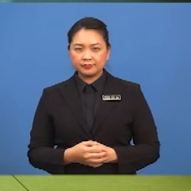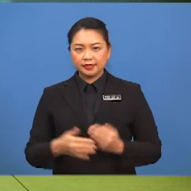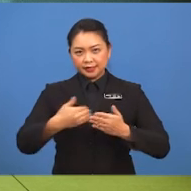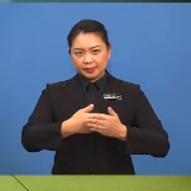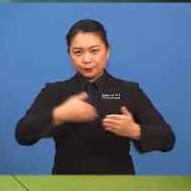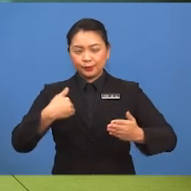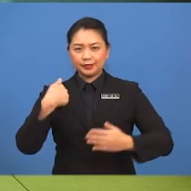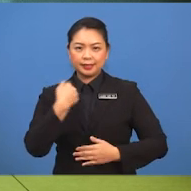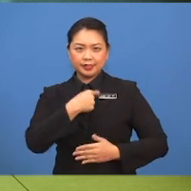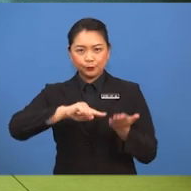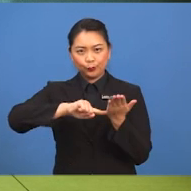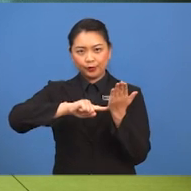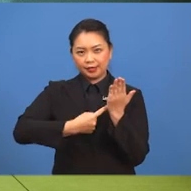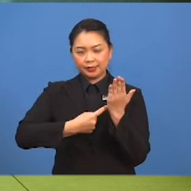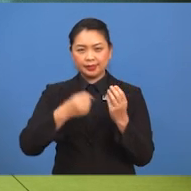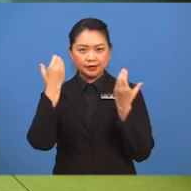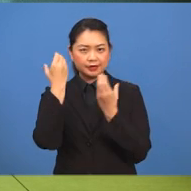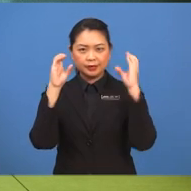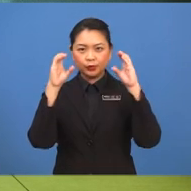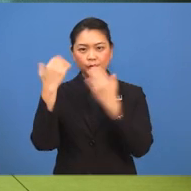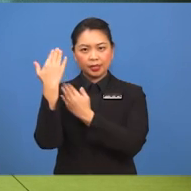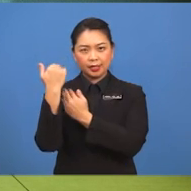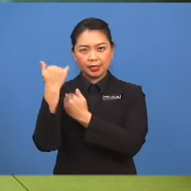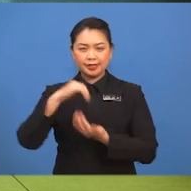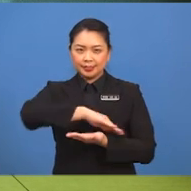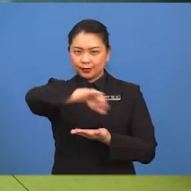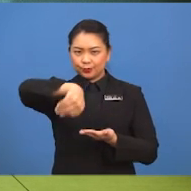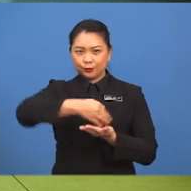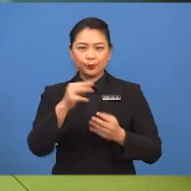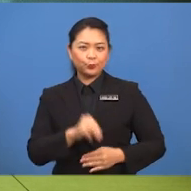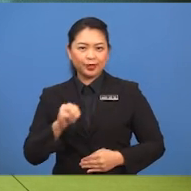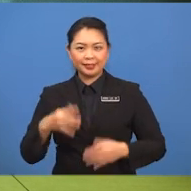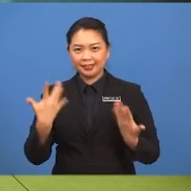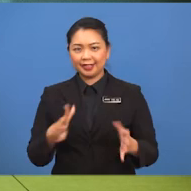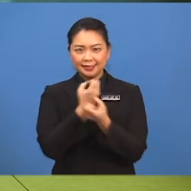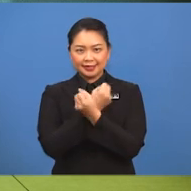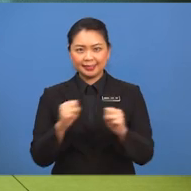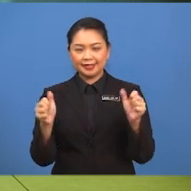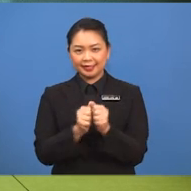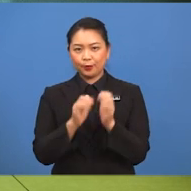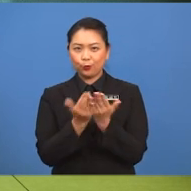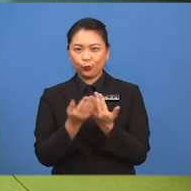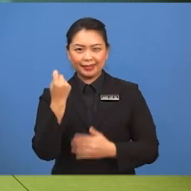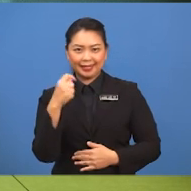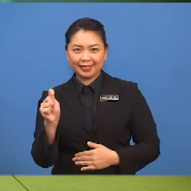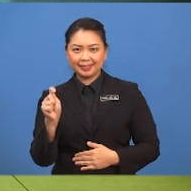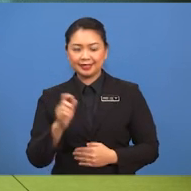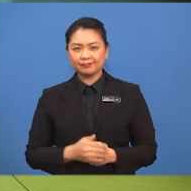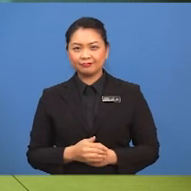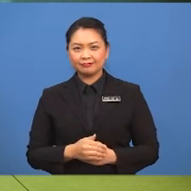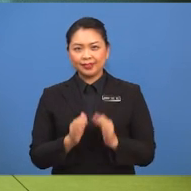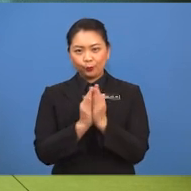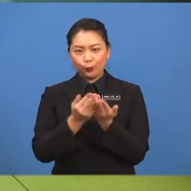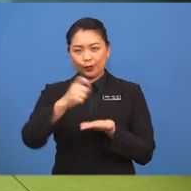Sebelum kita bermula, cikgu harap semua murid sudah bersedia dengan buku teks,